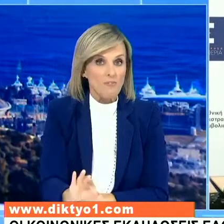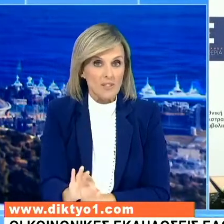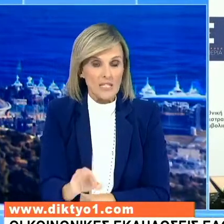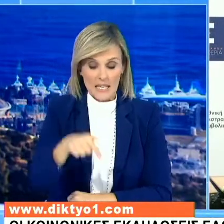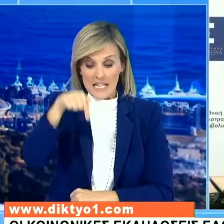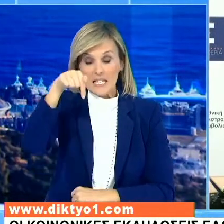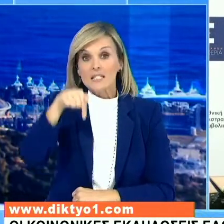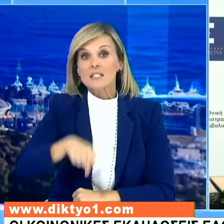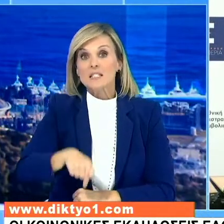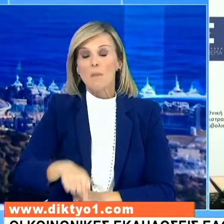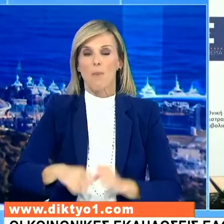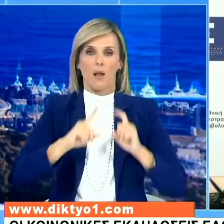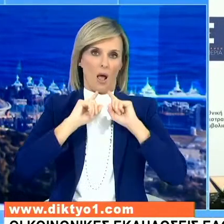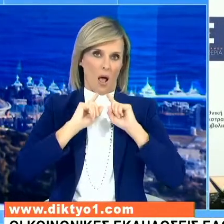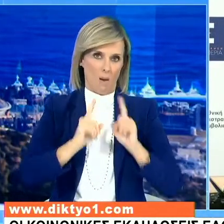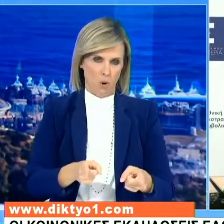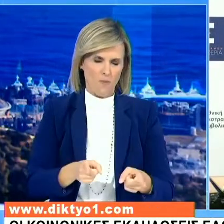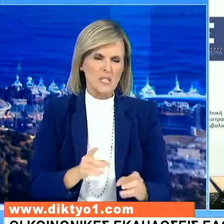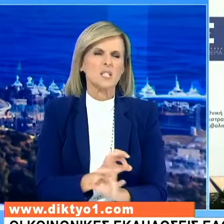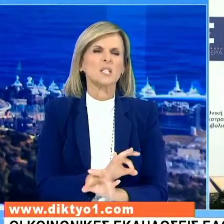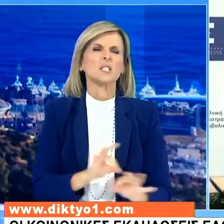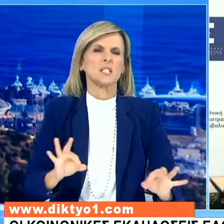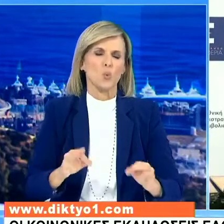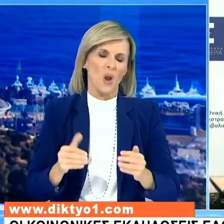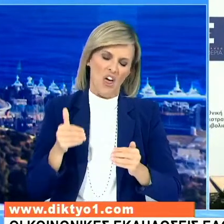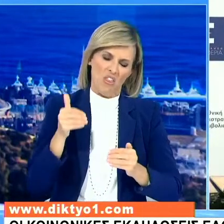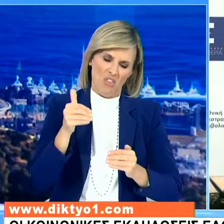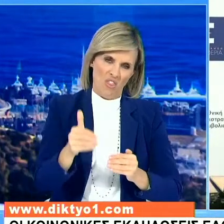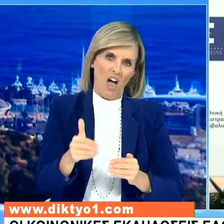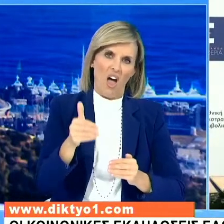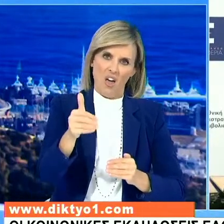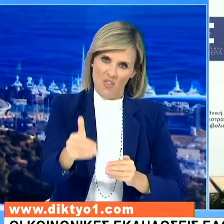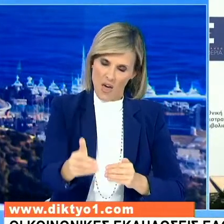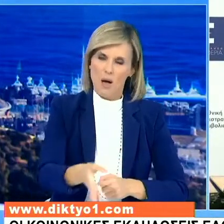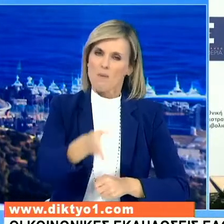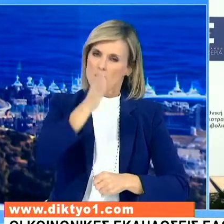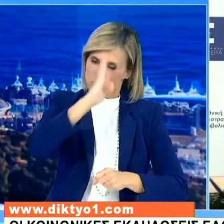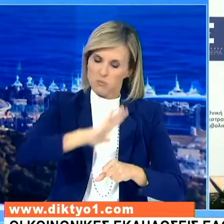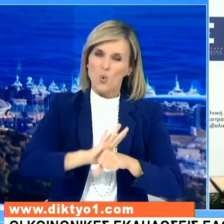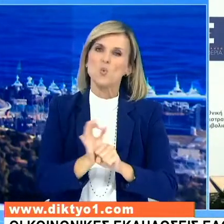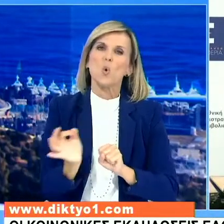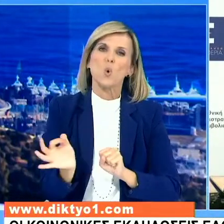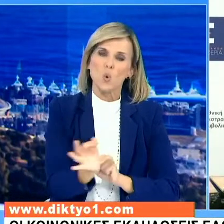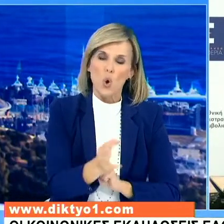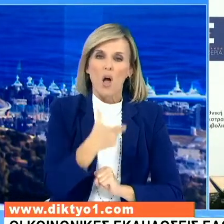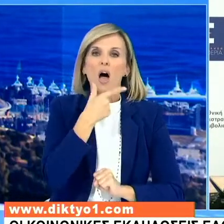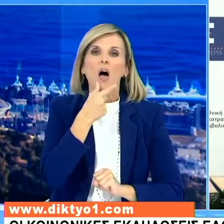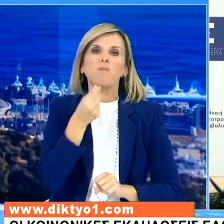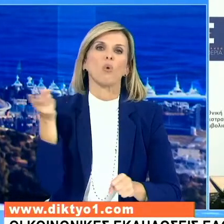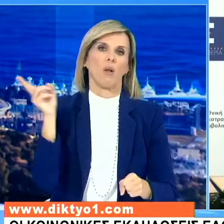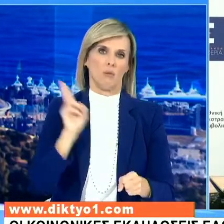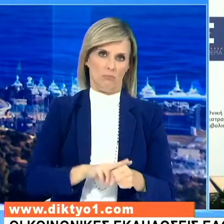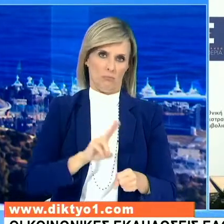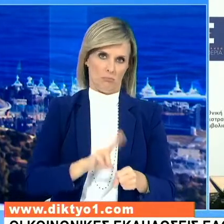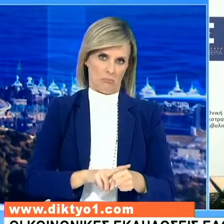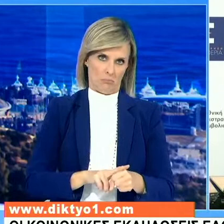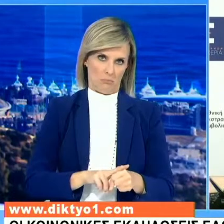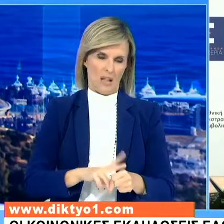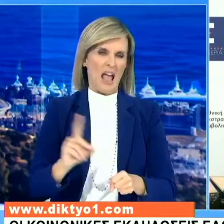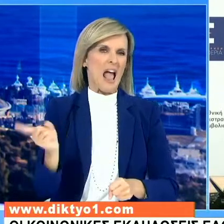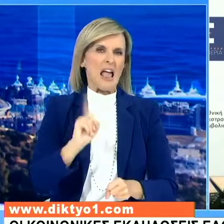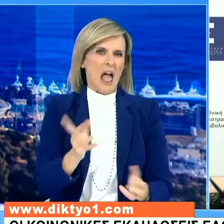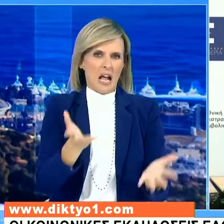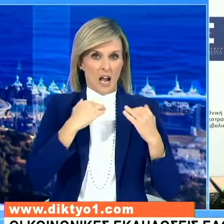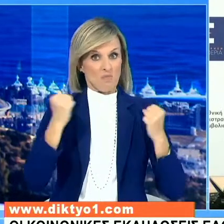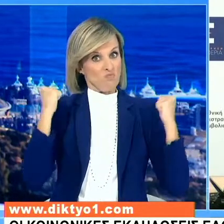αν δεν εμβολιαστούν θα νοσήσουν και ενδεχομένως και να κινδυνεύσουν. Κανείς δεν είναι άτρωτος. Κλείνοντας, θα ήθελα